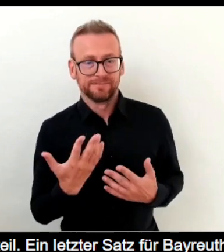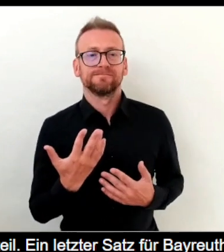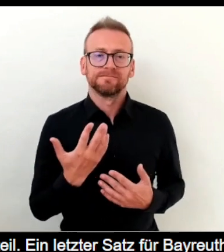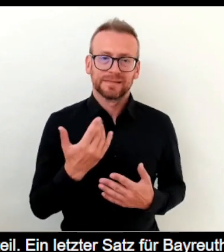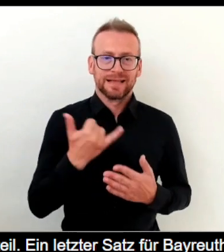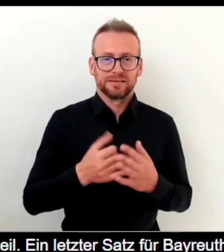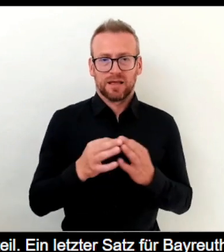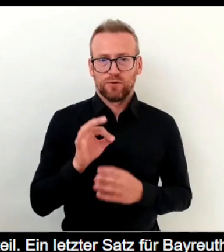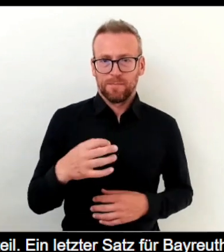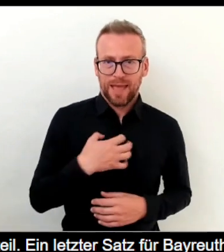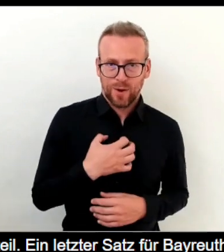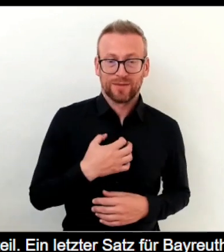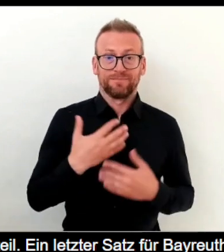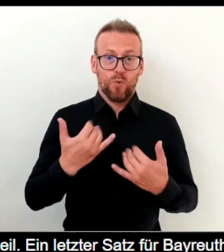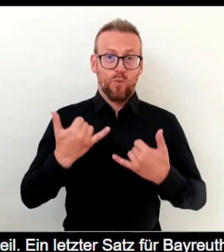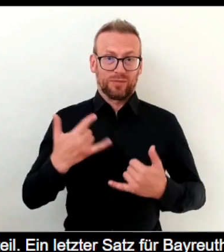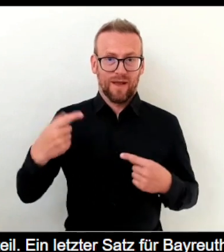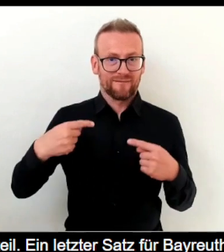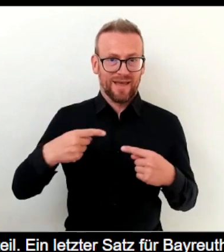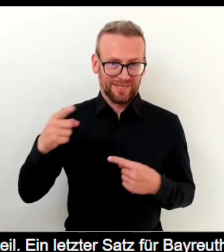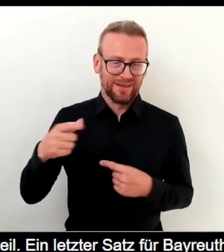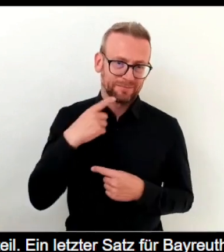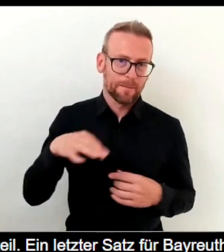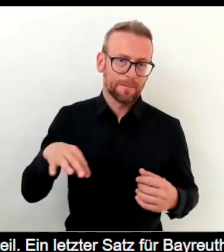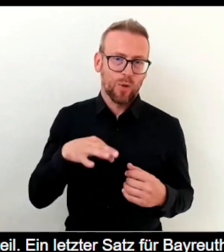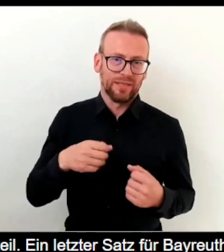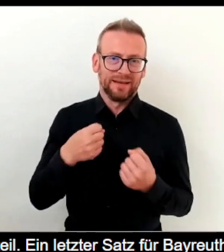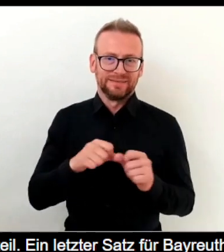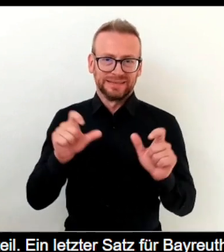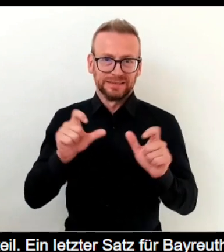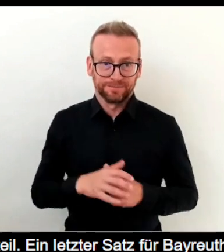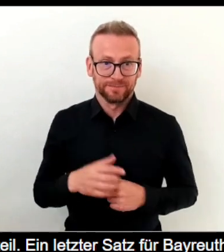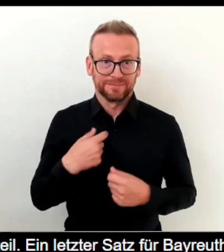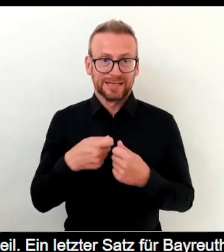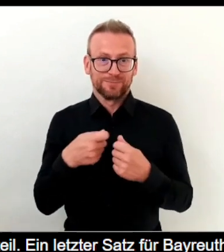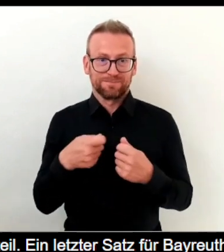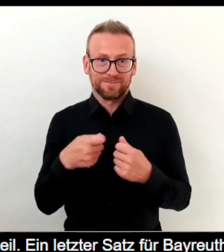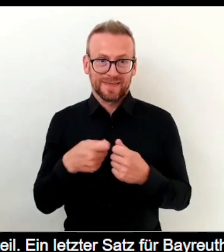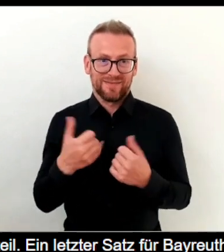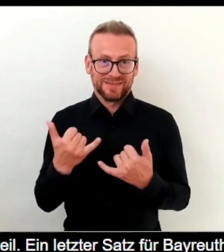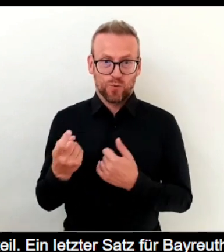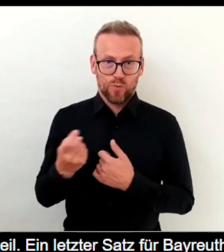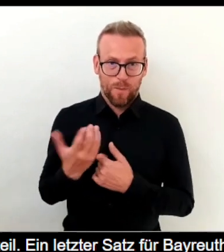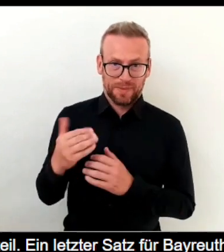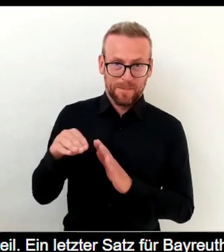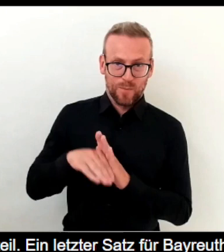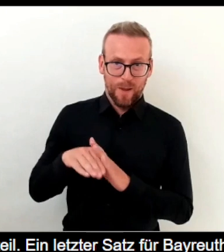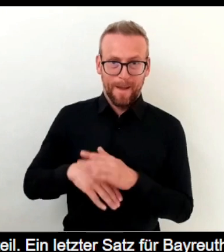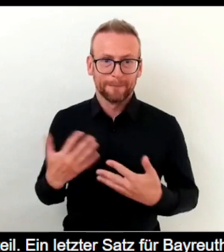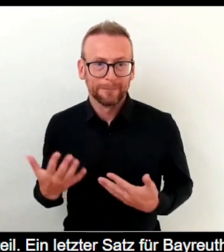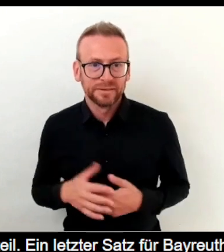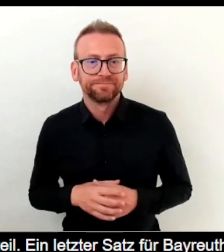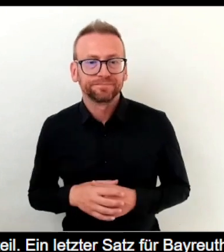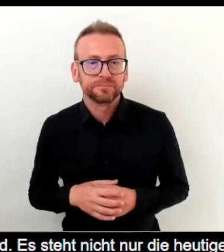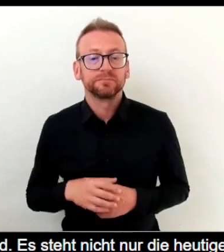sogar von europäischer heute, so kann man das sagen, waren auch immer Staatsgäste aus der ganzen Welt da, dass das, glaube ich, auch wichtig ist, dass das erhalten bleibt